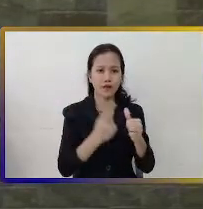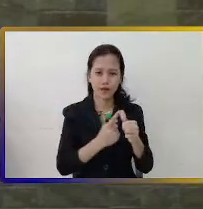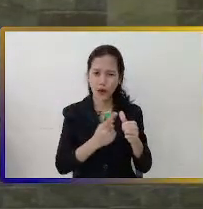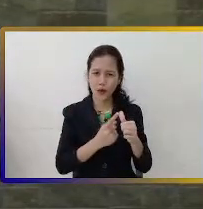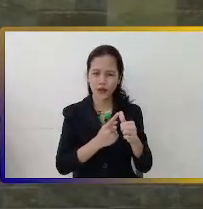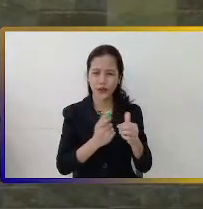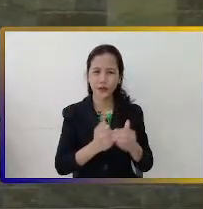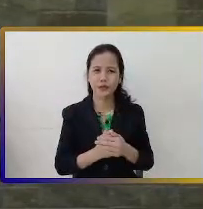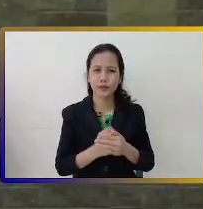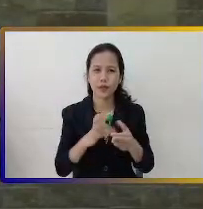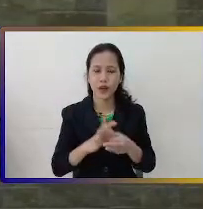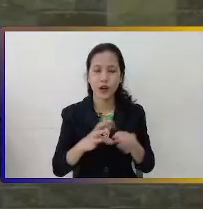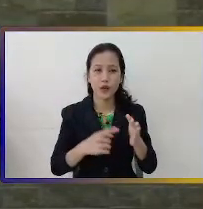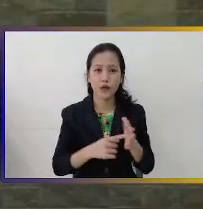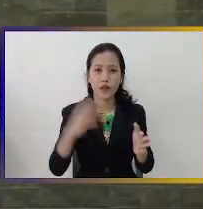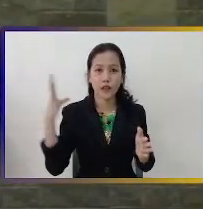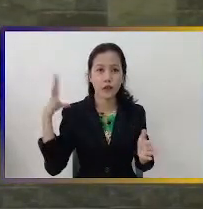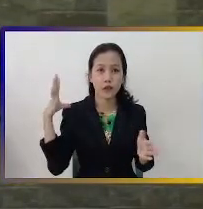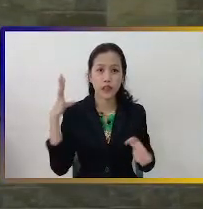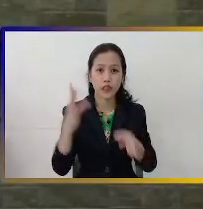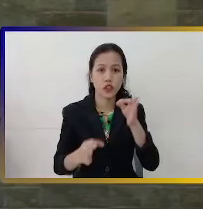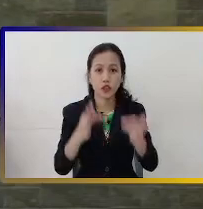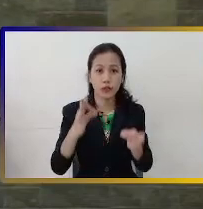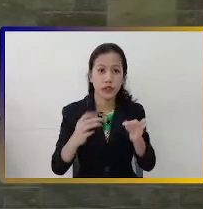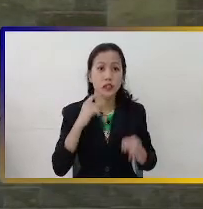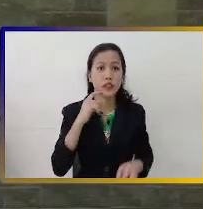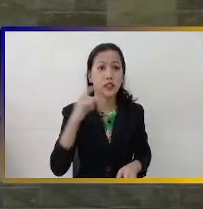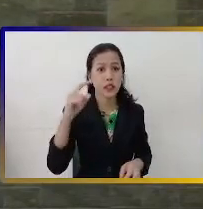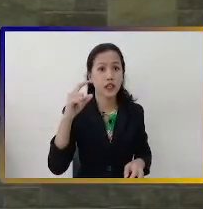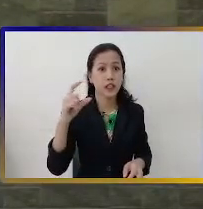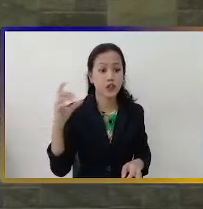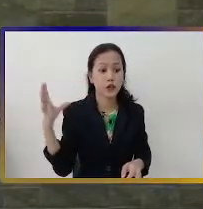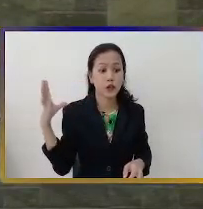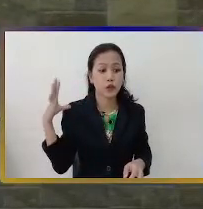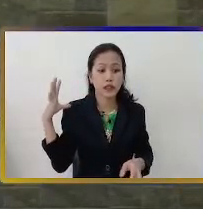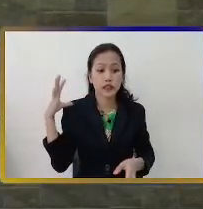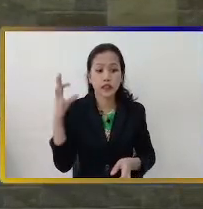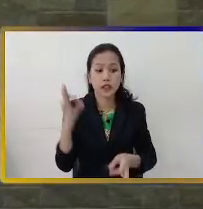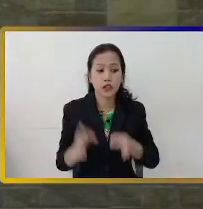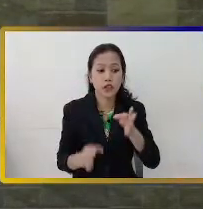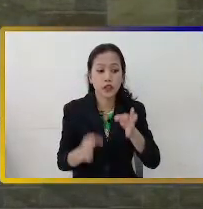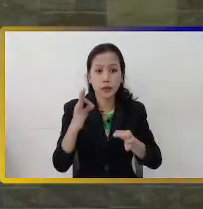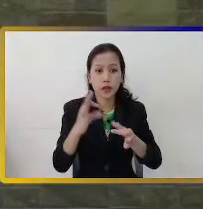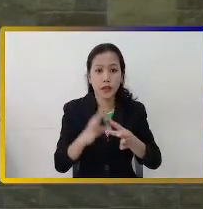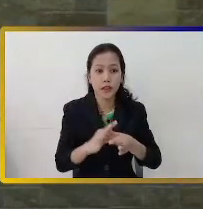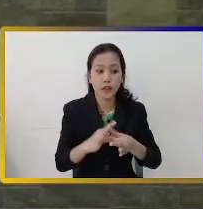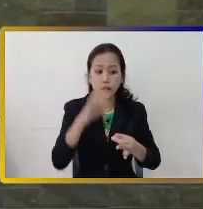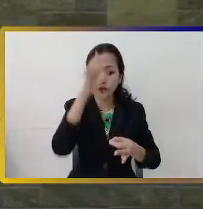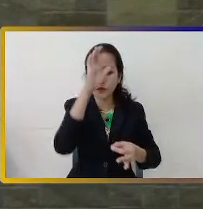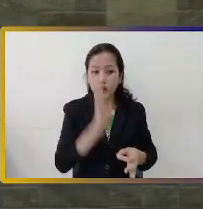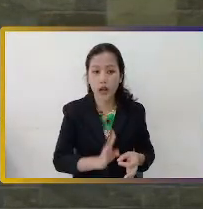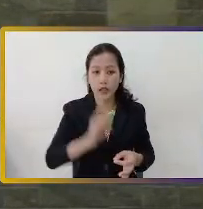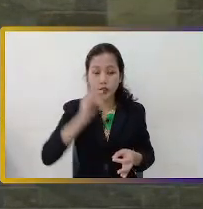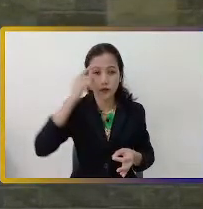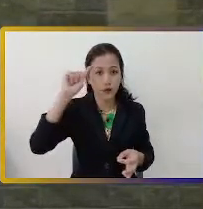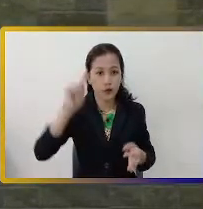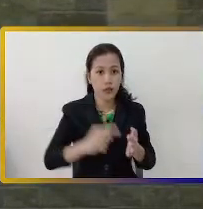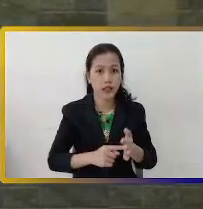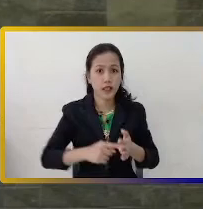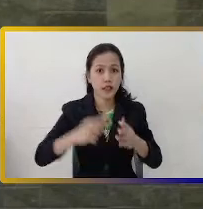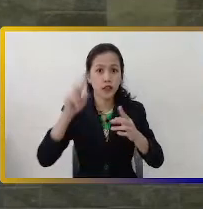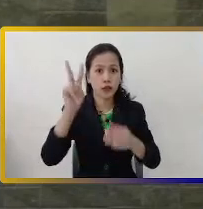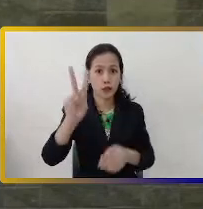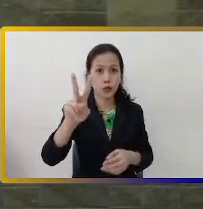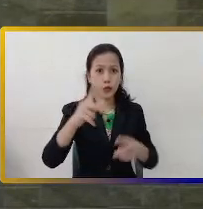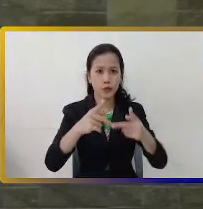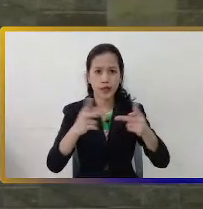is impending judgment proclaimed. So yung nakaabang na judgment para dito sa mga lugar po na ito dahil sa kasalanan na kanilang